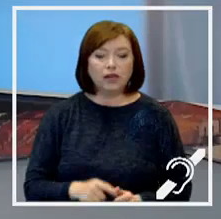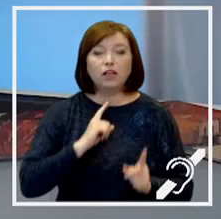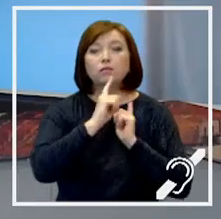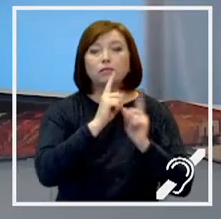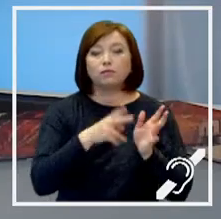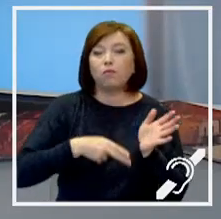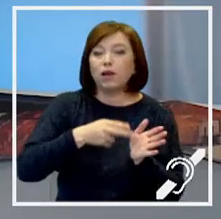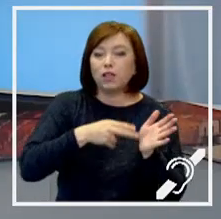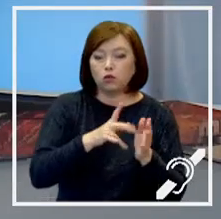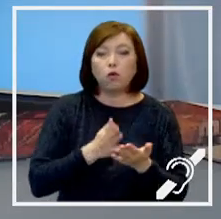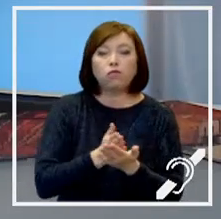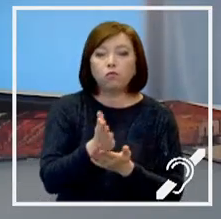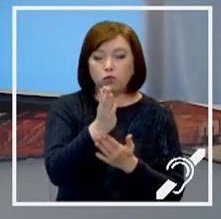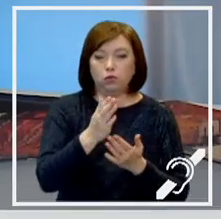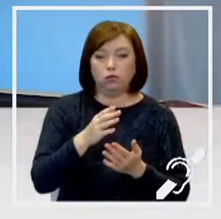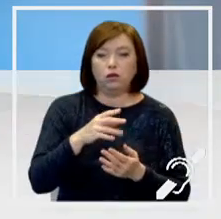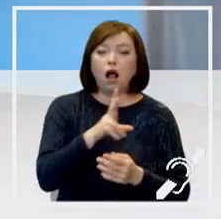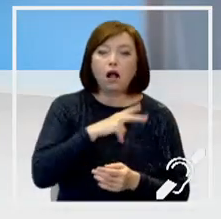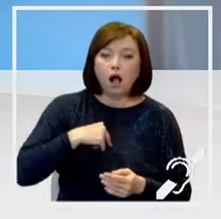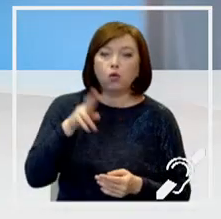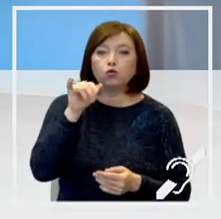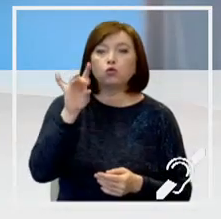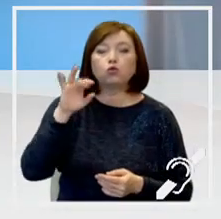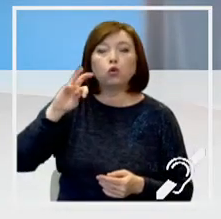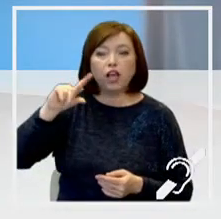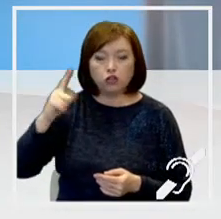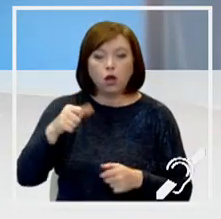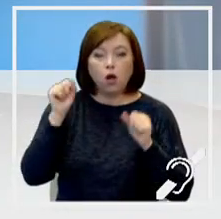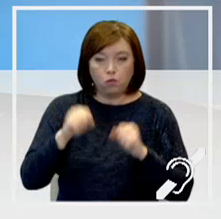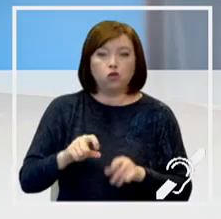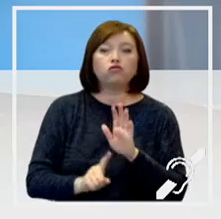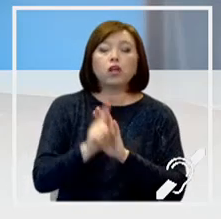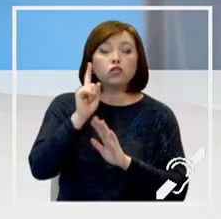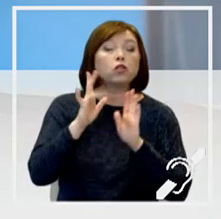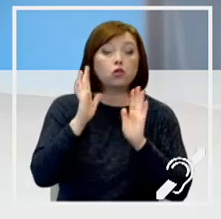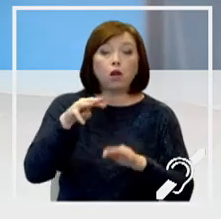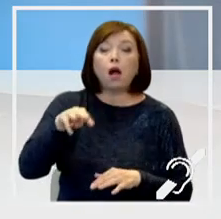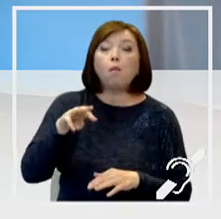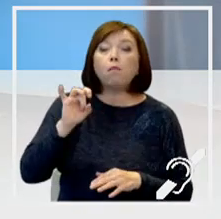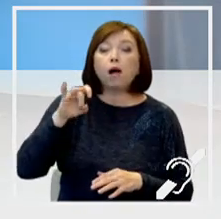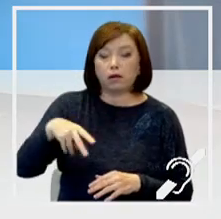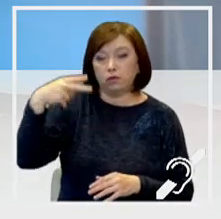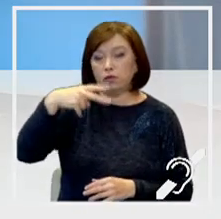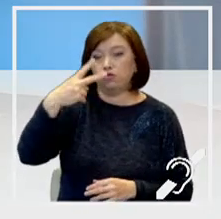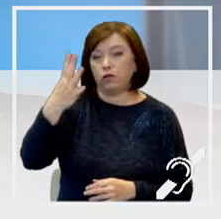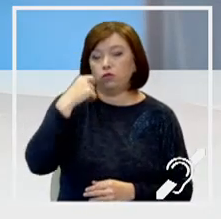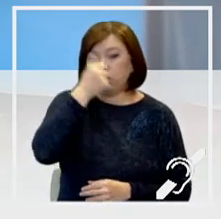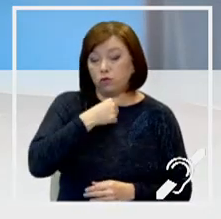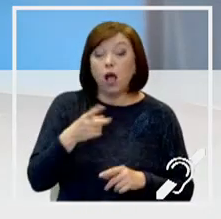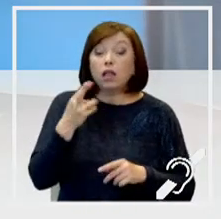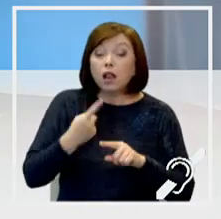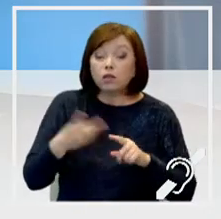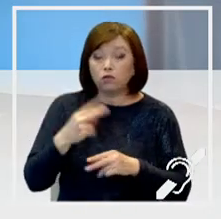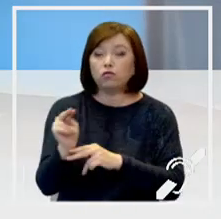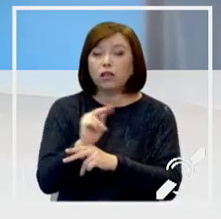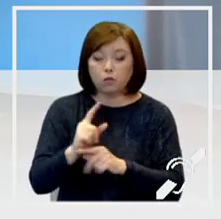Circulația trenurilor pe tronsonul de cale ferată Cahul Giurgiulești ar putea fi reluată abia în martie 2024. Pentru asta trebuie